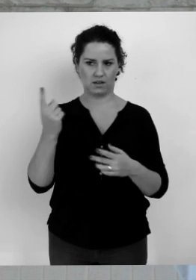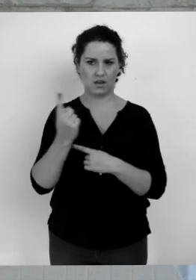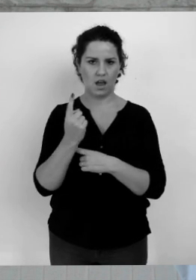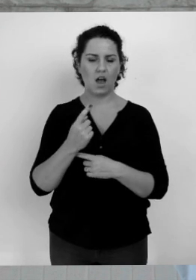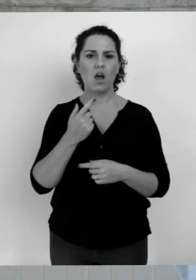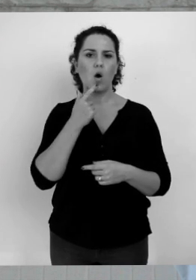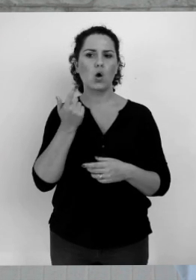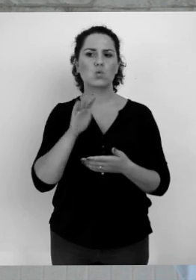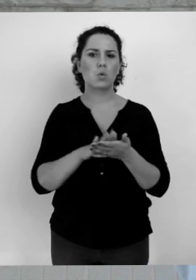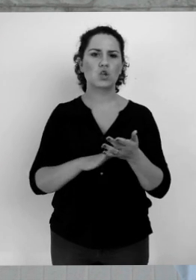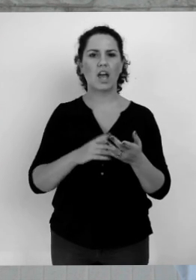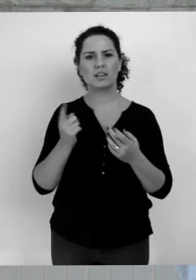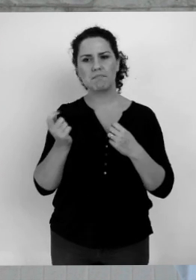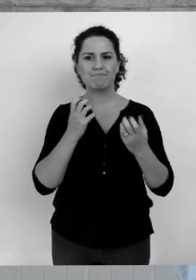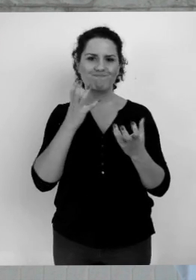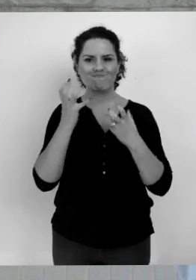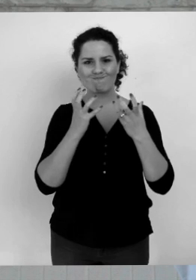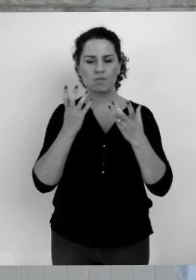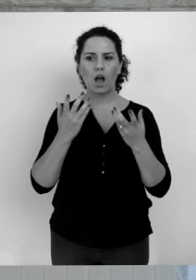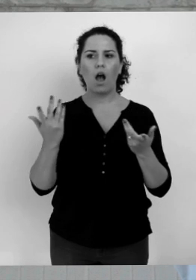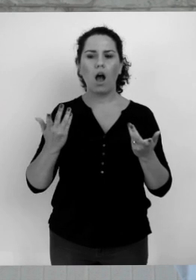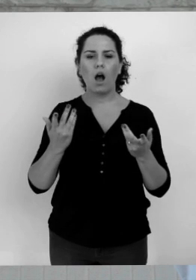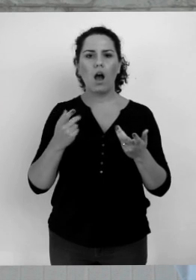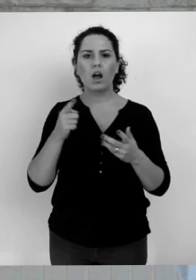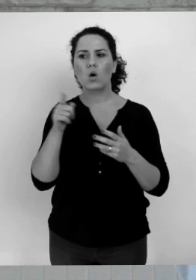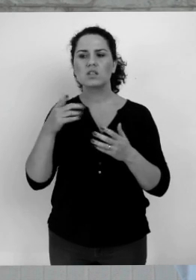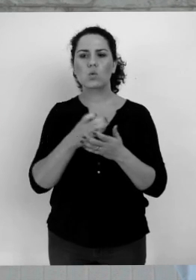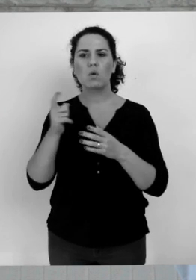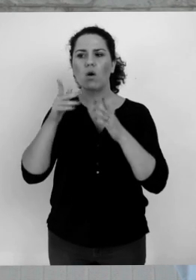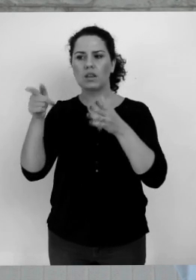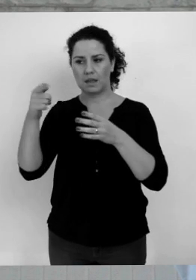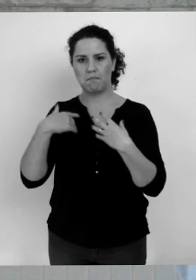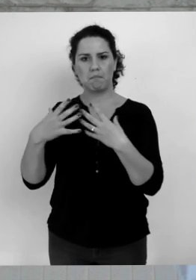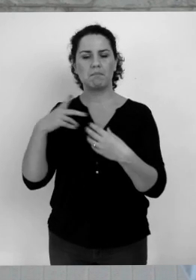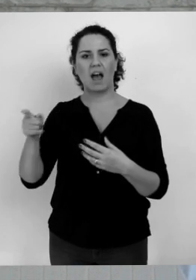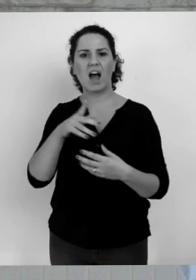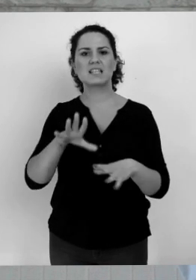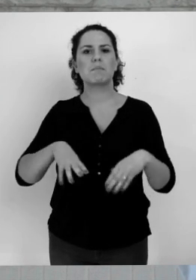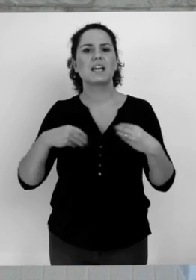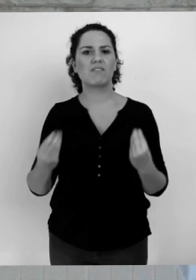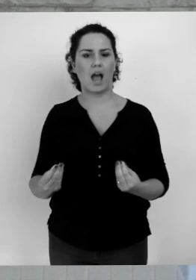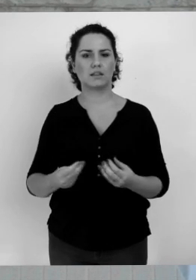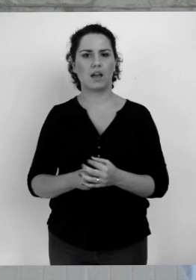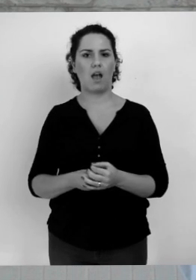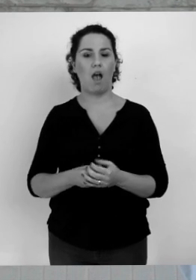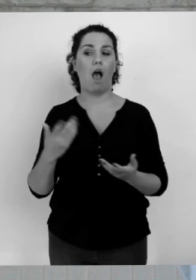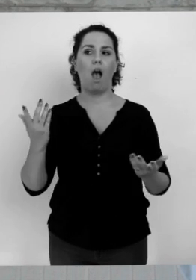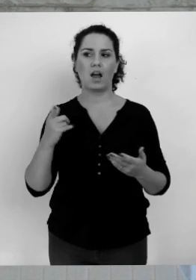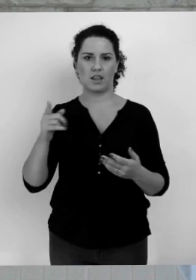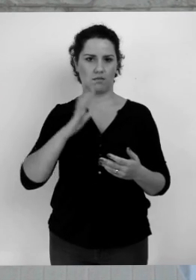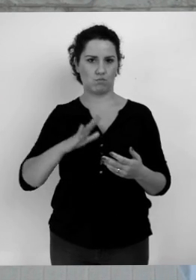na početku bile onako da vas prihvate? Aha, kad su